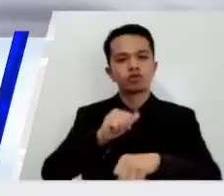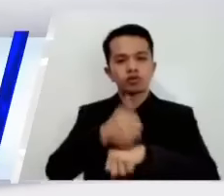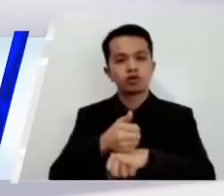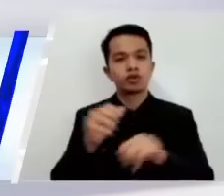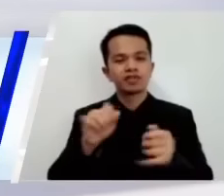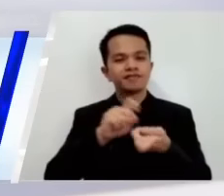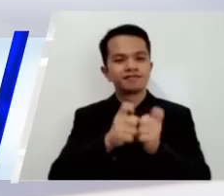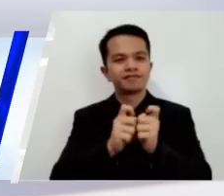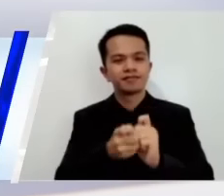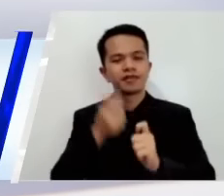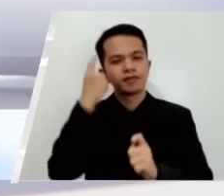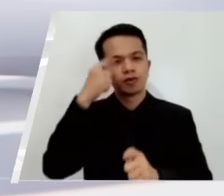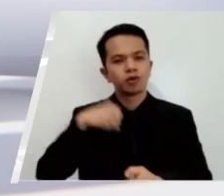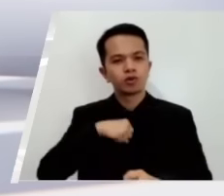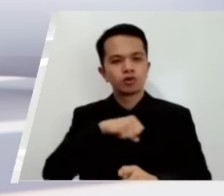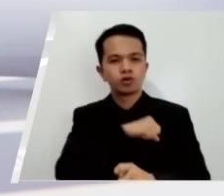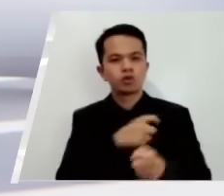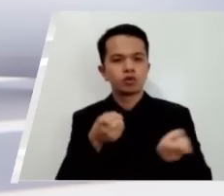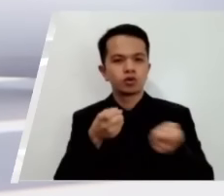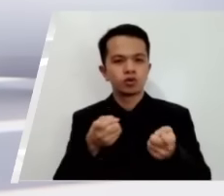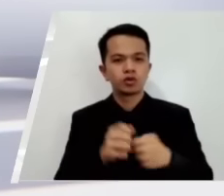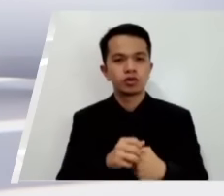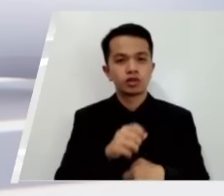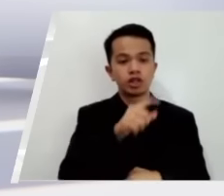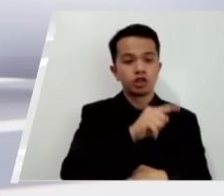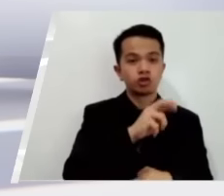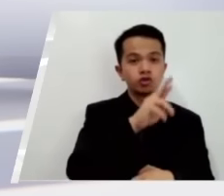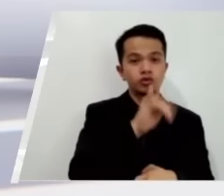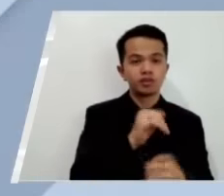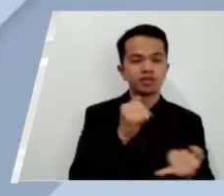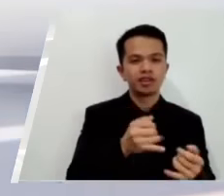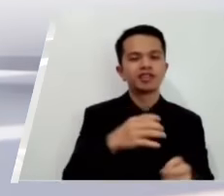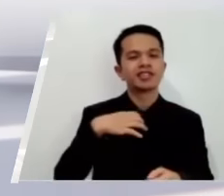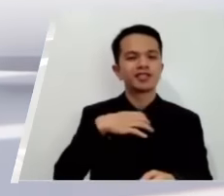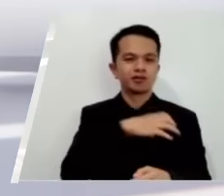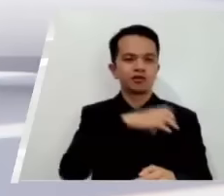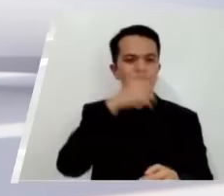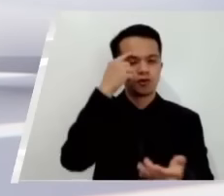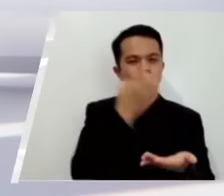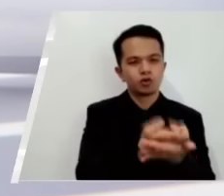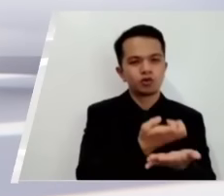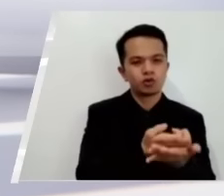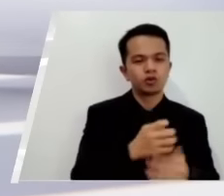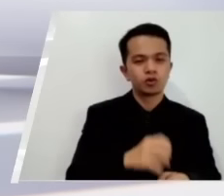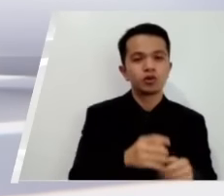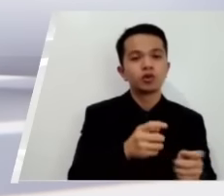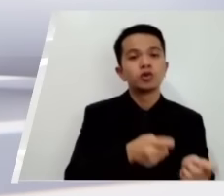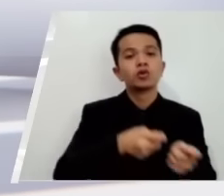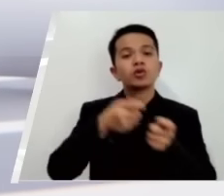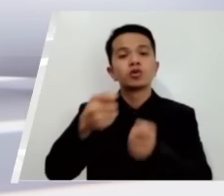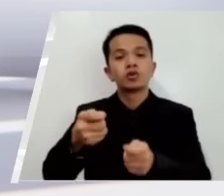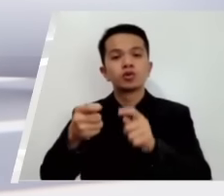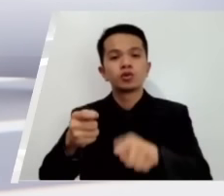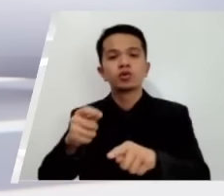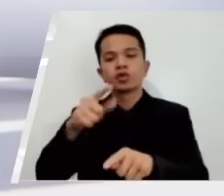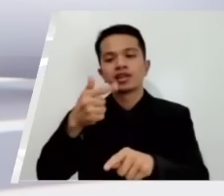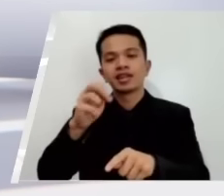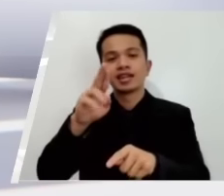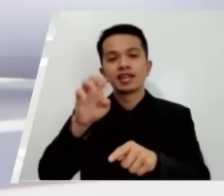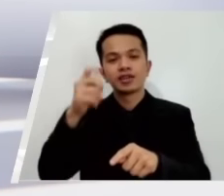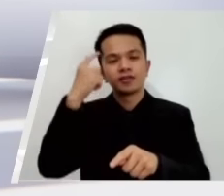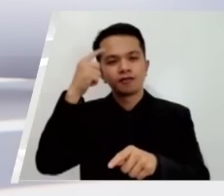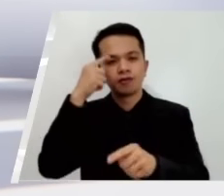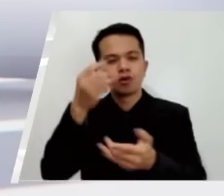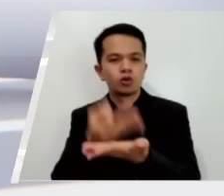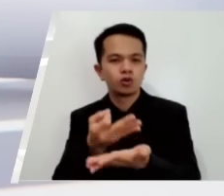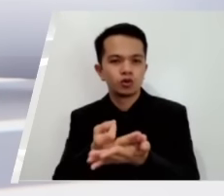leadership. Kay Zubiri napunta ang Committee on Economic Affairs. Nalipat naman kay Senadora Grace Poe ang Committee on Finance